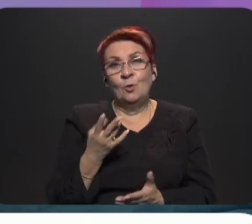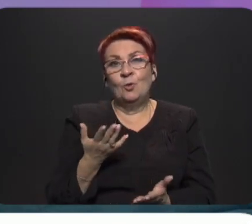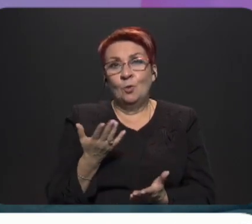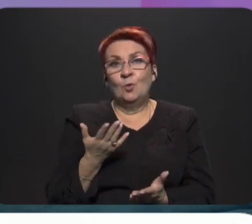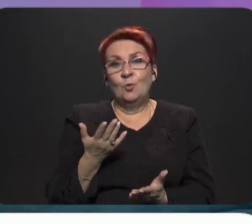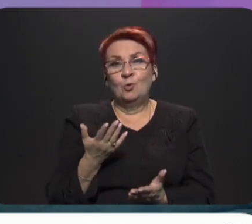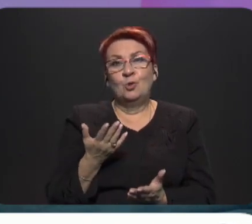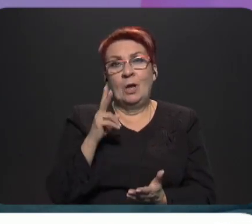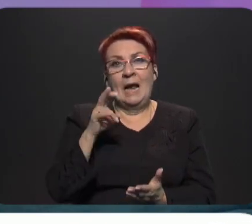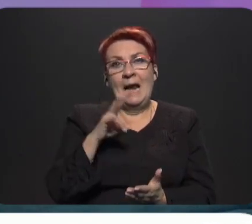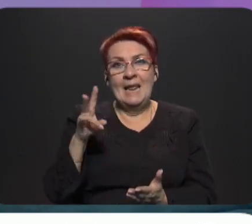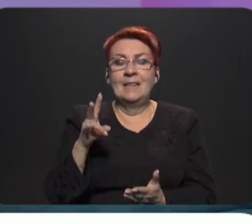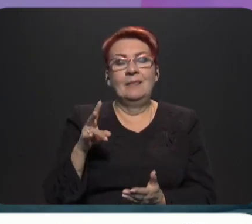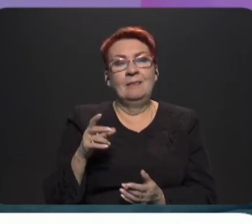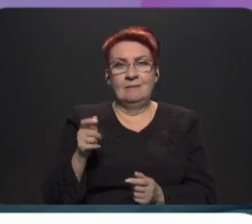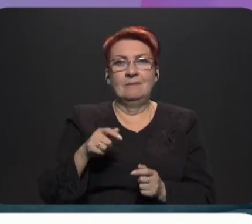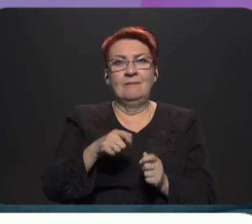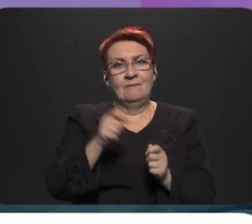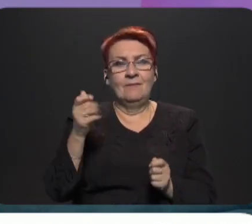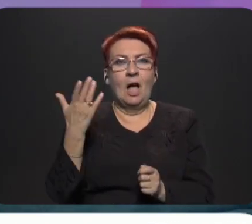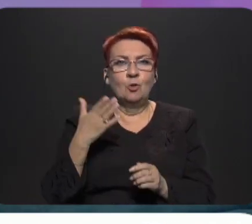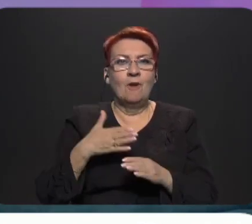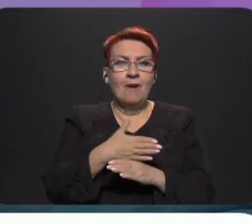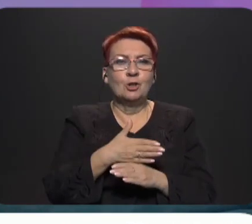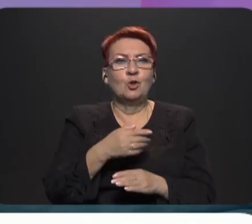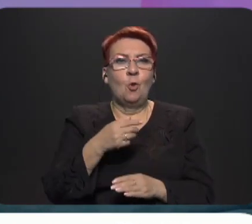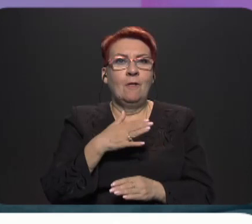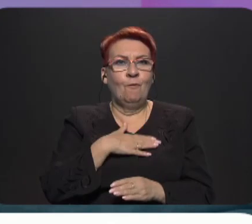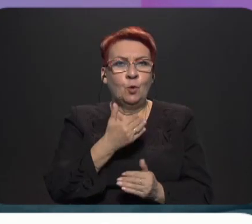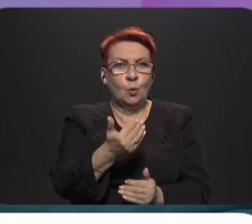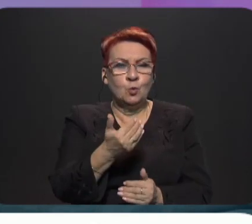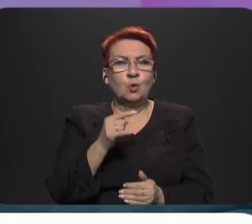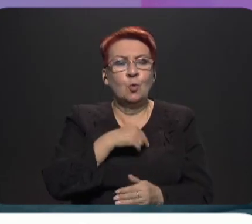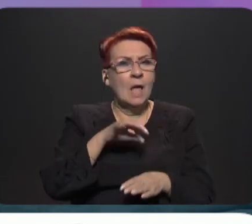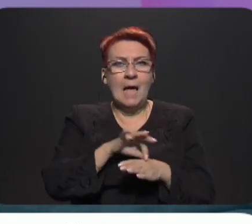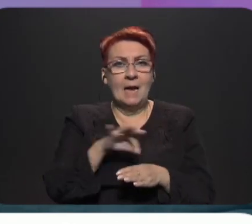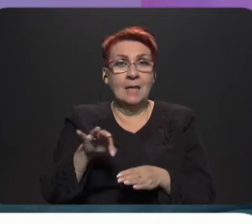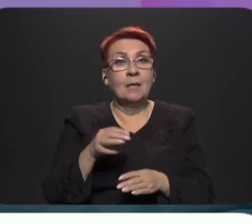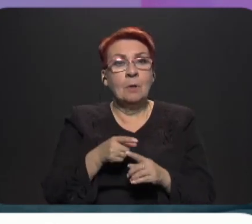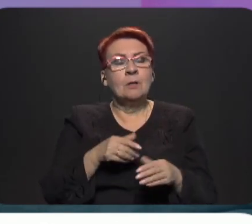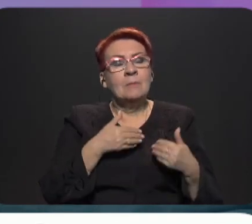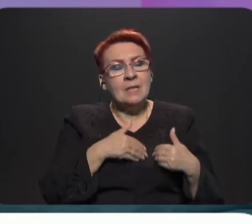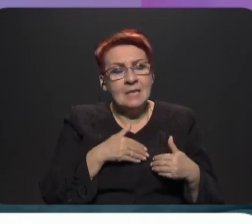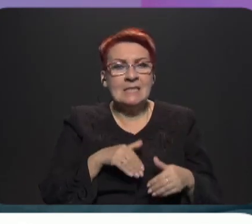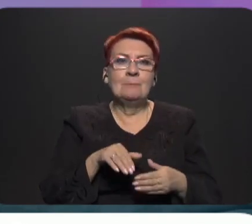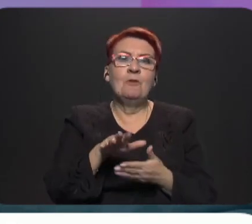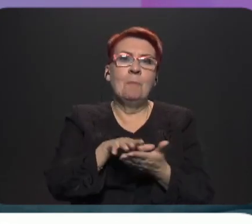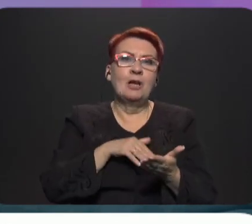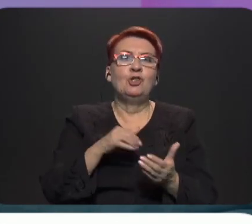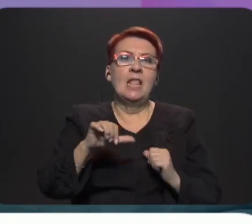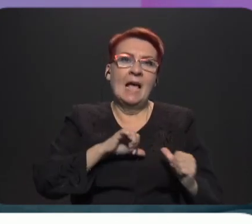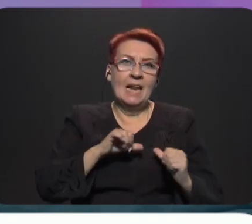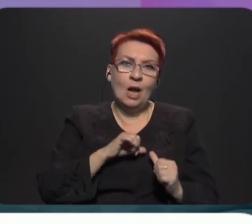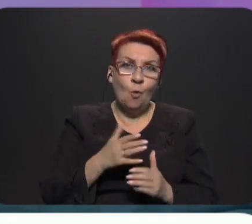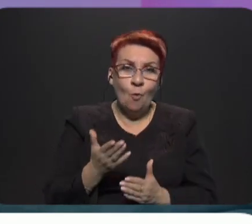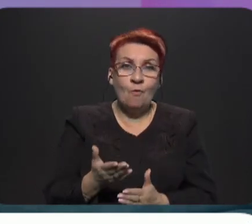выбить этот клин, этот, который вошел в нашу душу и ранит, да? Поэтому исповедь, прощение грехов. И вот